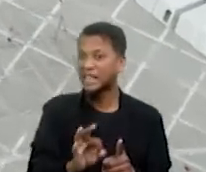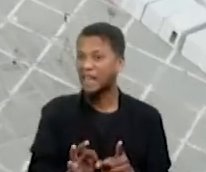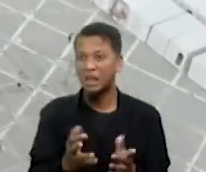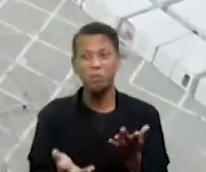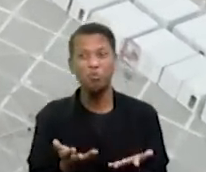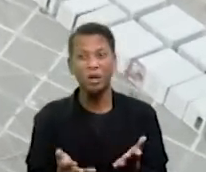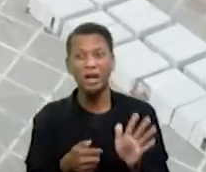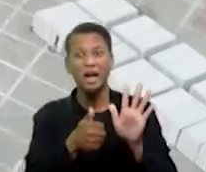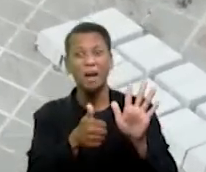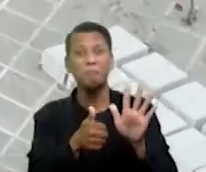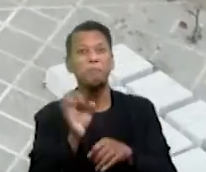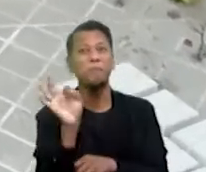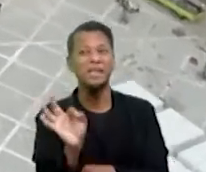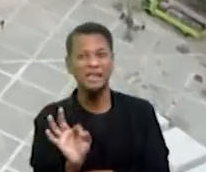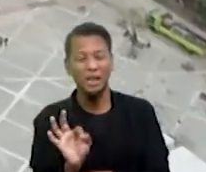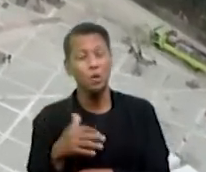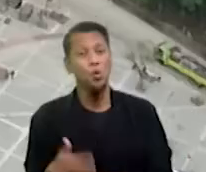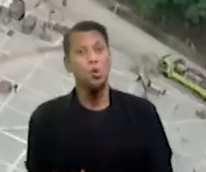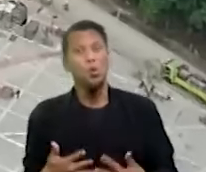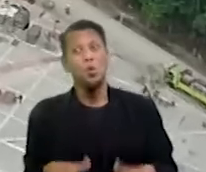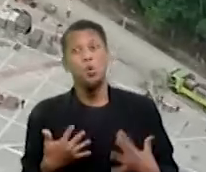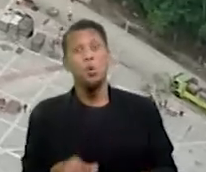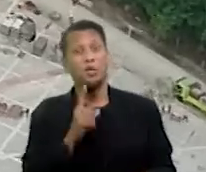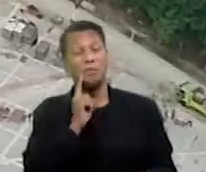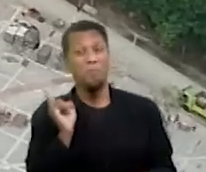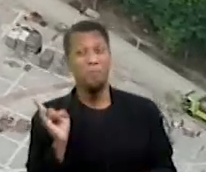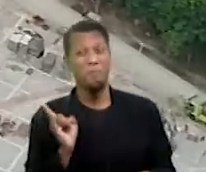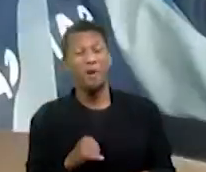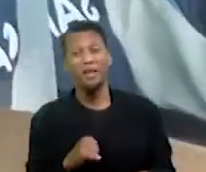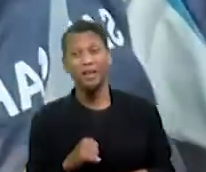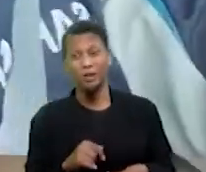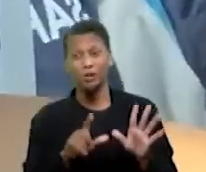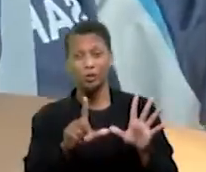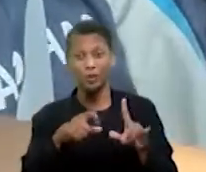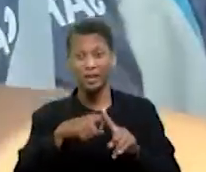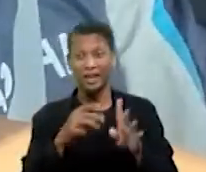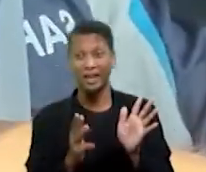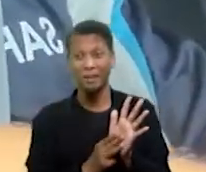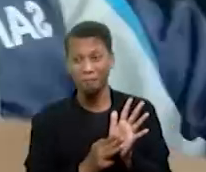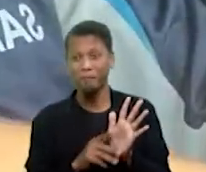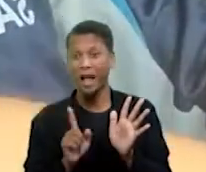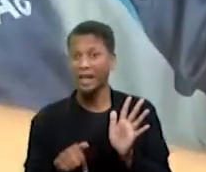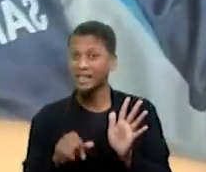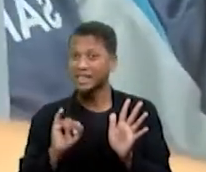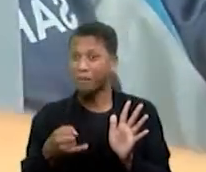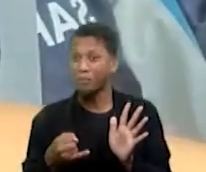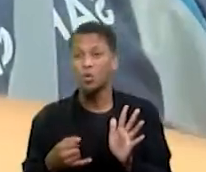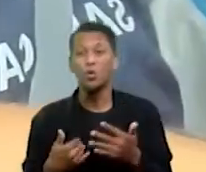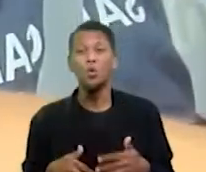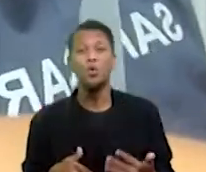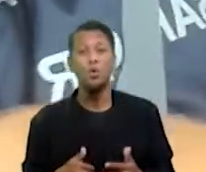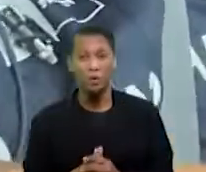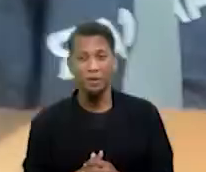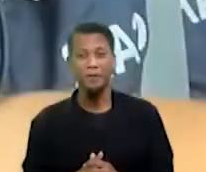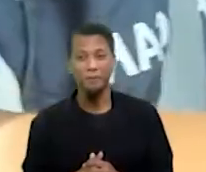6% ya kurang lebih. Jadi ini luar biasa kecepatannya hingga wow, 70 km per jam. Wow, hampir 100 km per jam. Ini trek